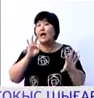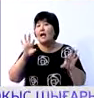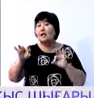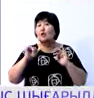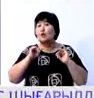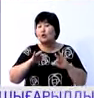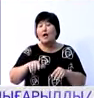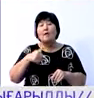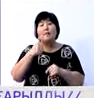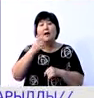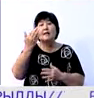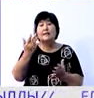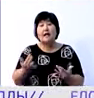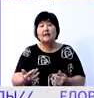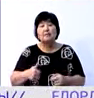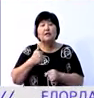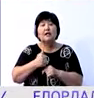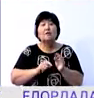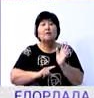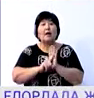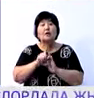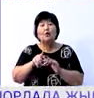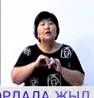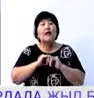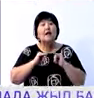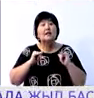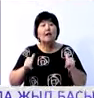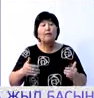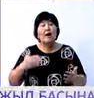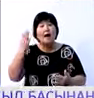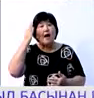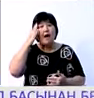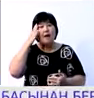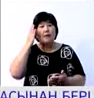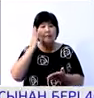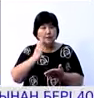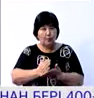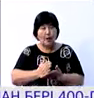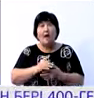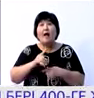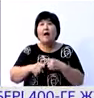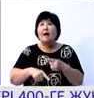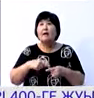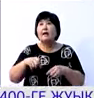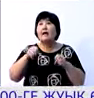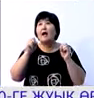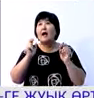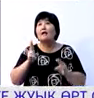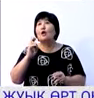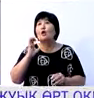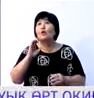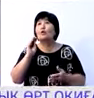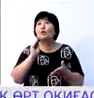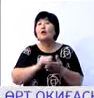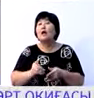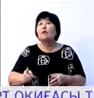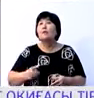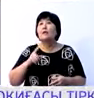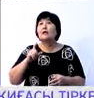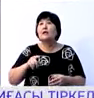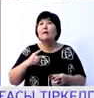жүргізілмек. Басты талап тың бастама мен оны дамытатын қарым қабілетінің болуы. Ал әрі қарай арнайы курстар белгіленіп, білікті